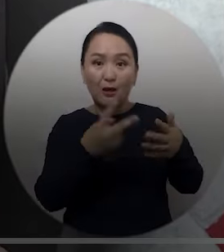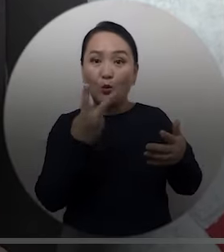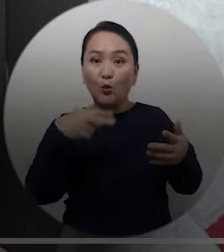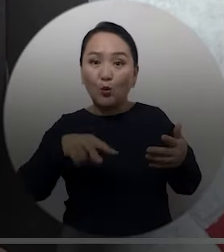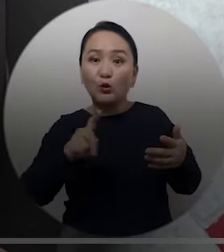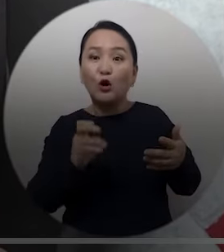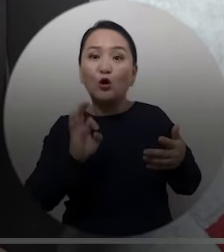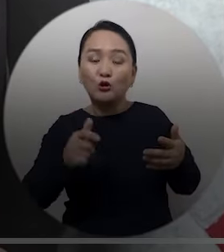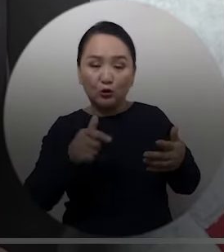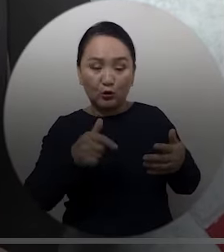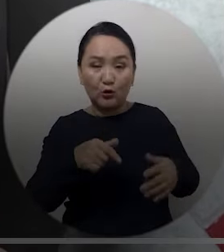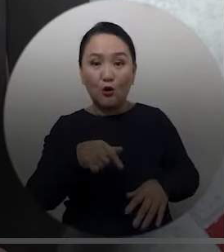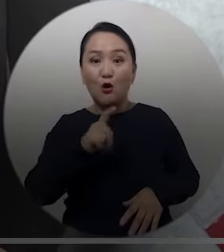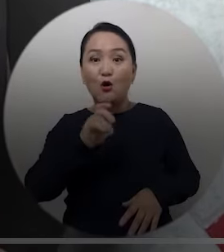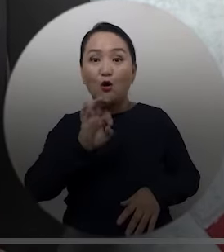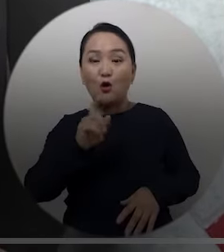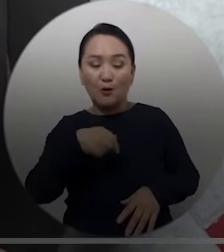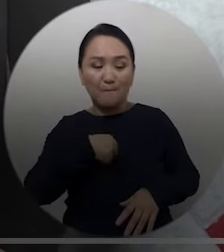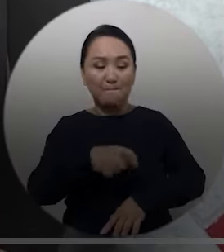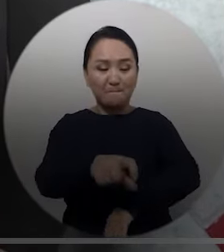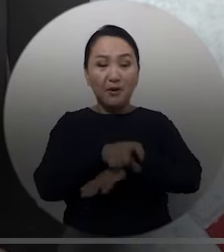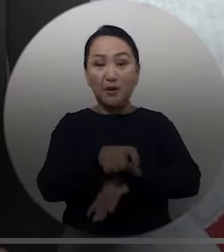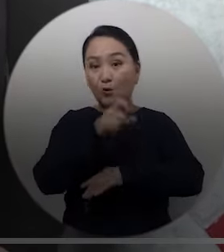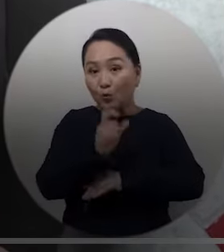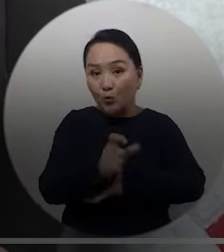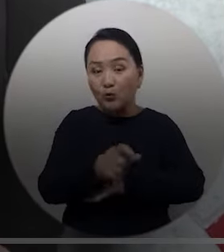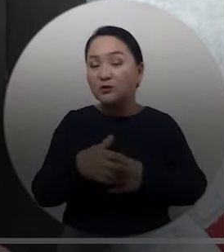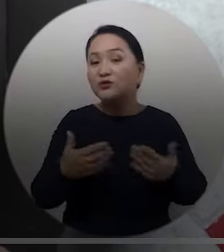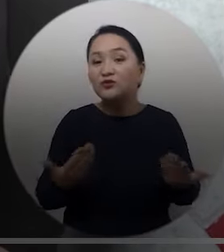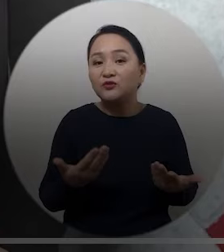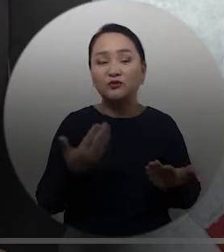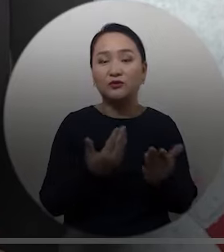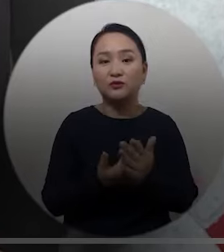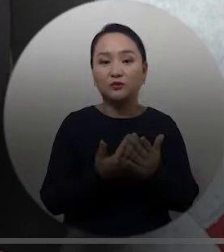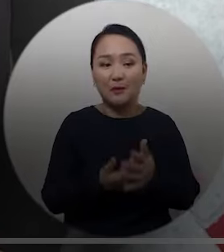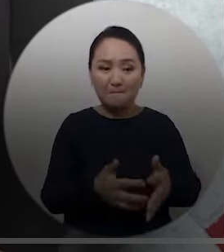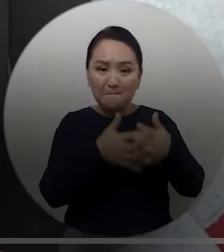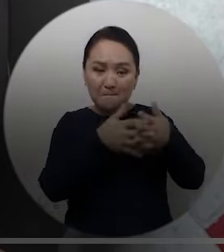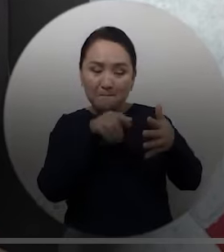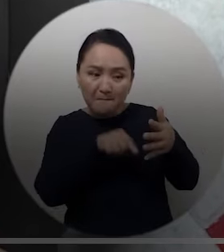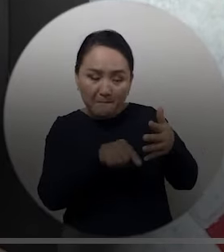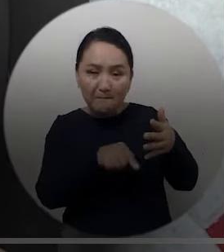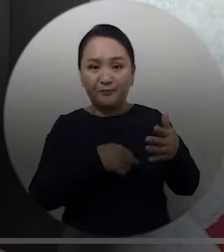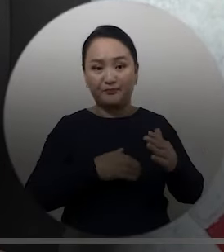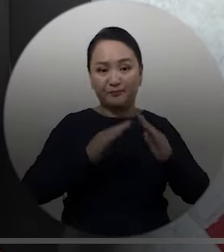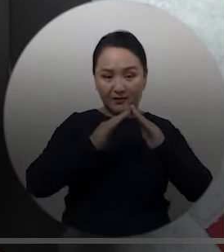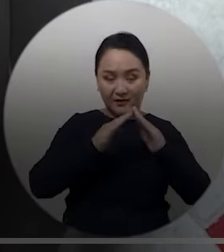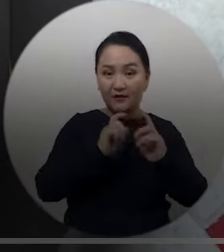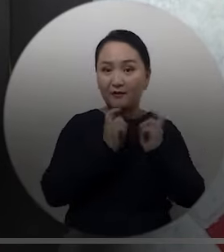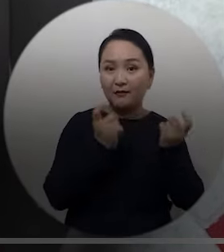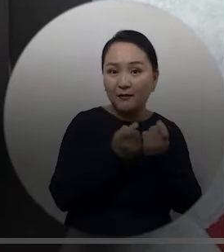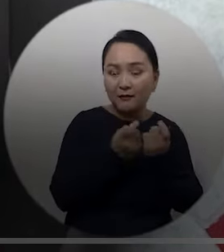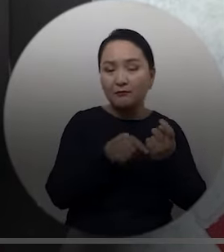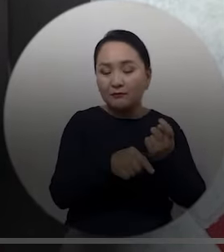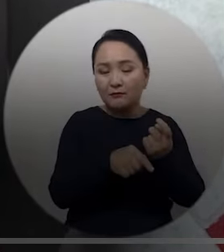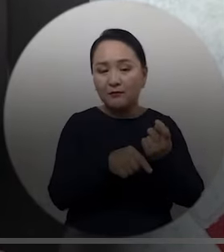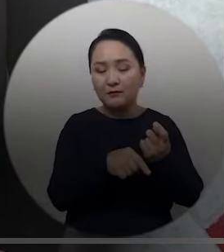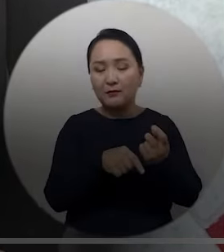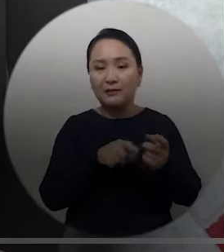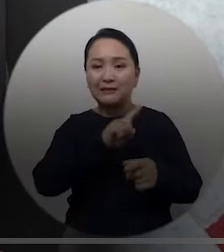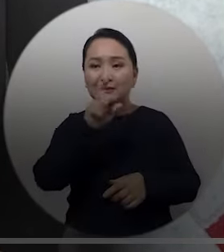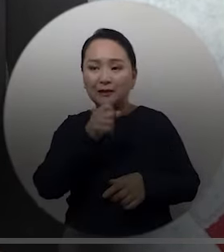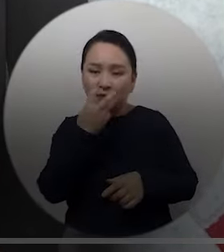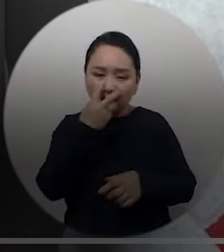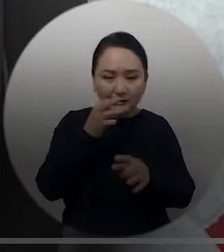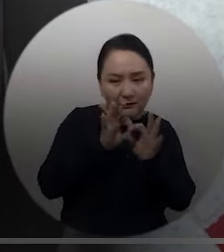мэрэгшсэн хүн байлаа гэж одоо тийм ээ. Тэр хүн бол үйл хөдлөл хөрөнгөгийн одоо зах зээлийг маш сайн нарийн